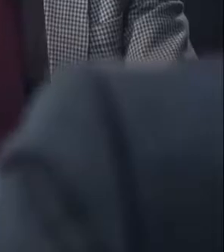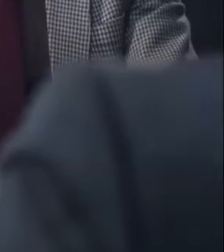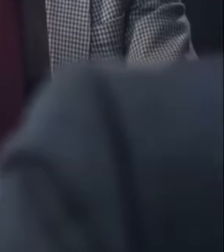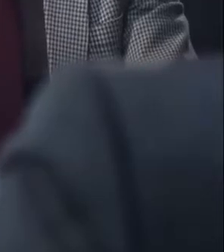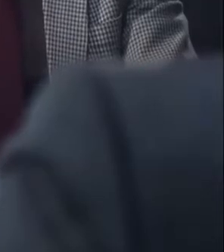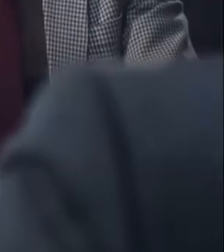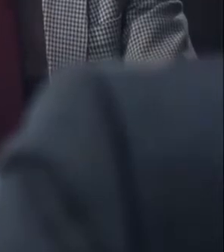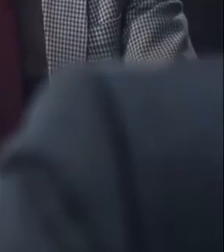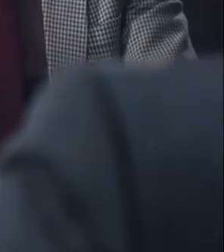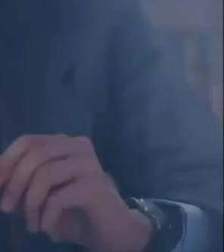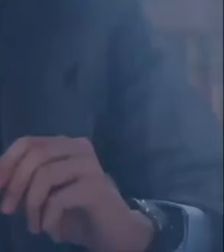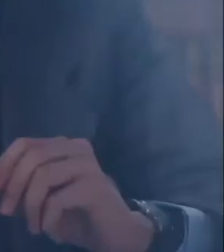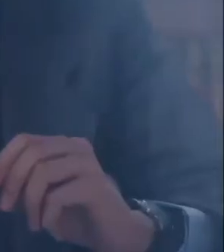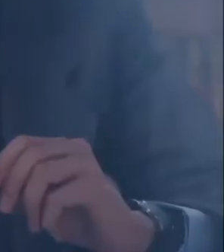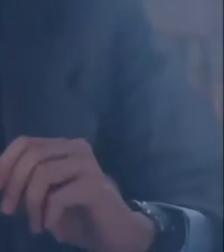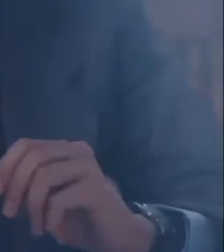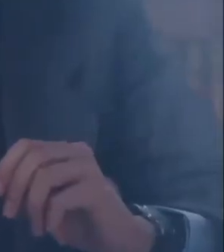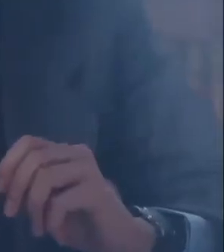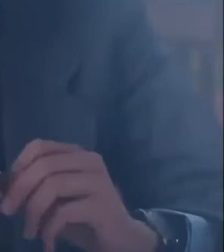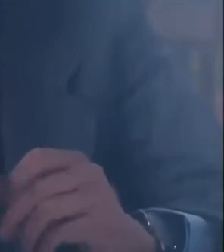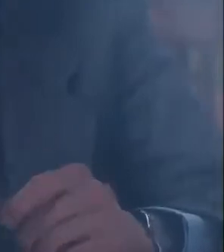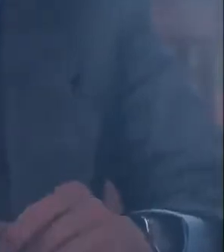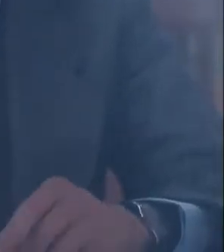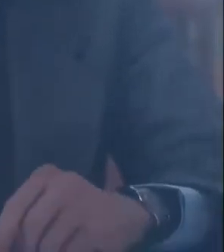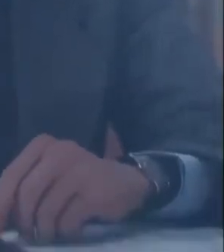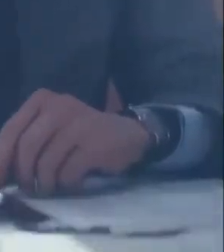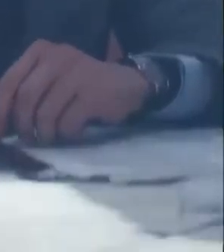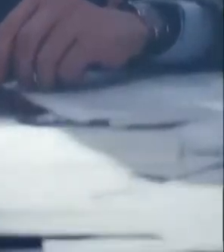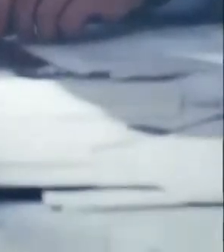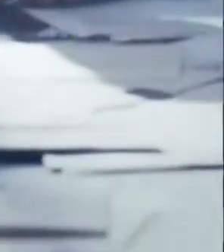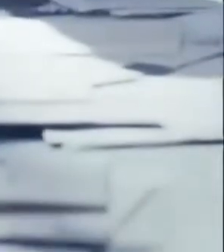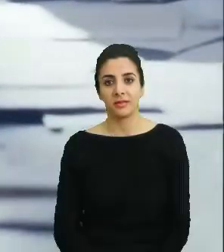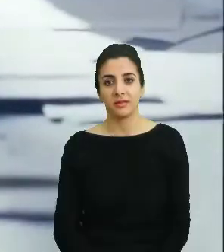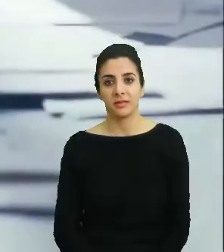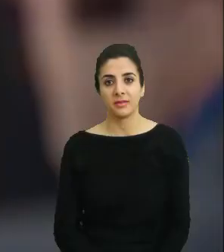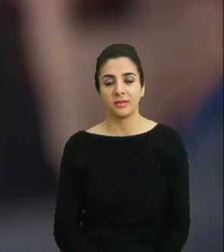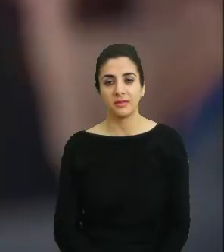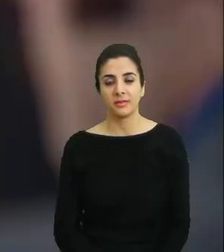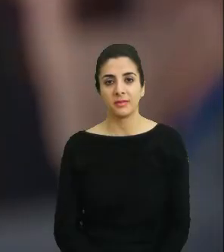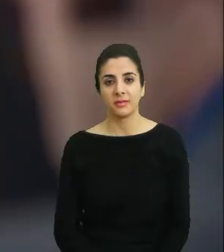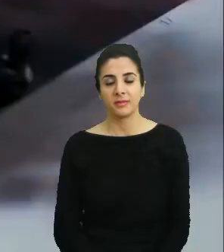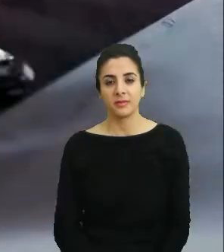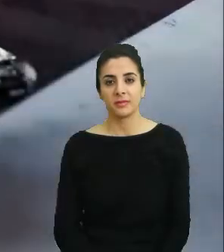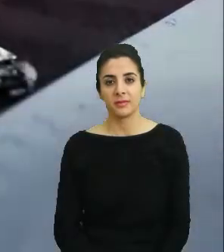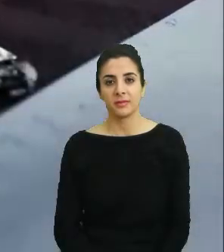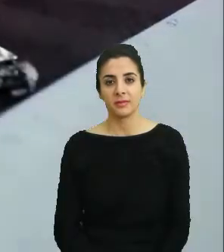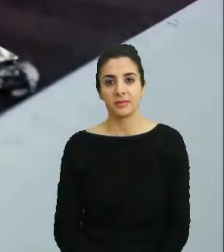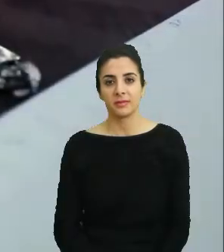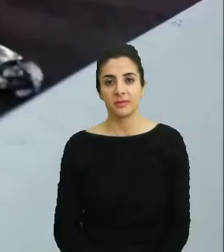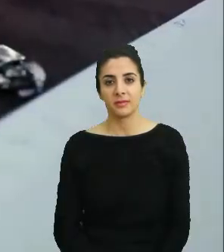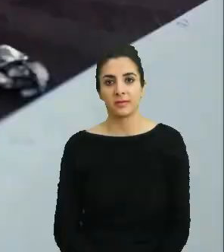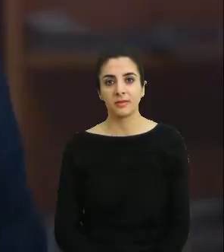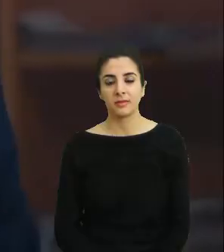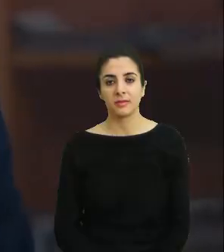bilekçede. Nuri meraklı bakışlarını fark edip görsünler diye bilekçeyi masaya koydu. Bakışlar isimliğinde MA yazılı